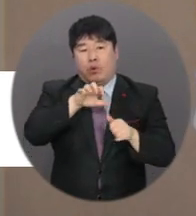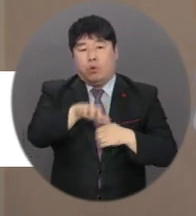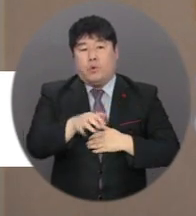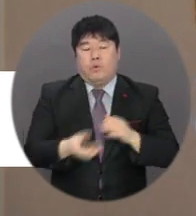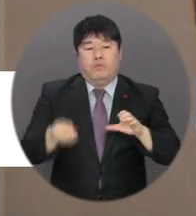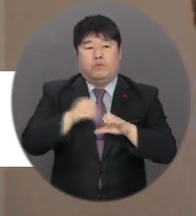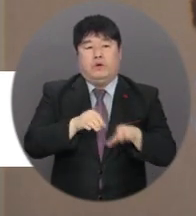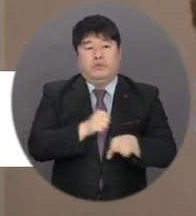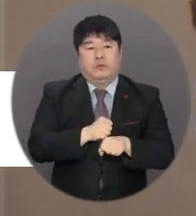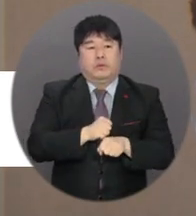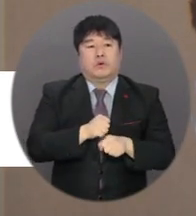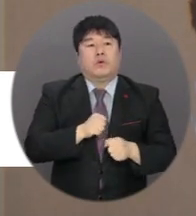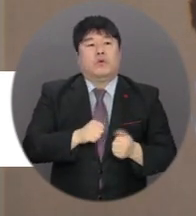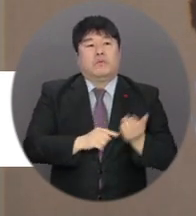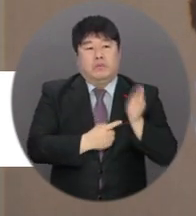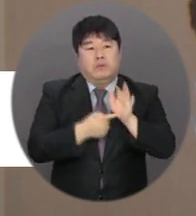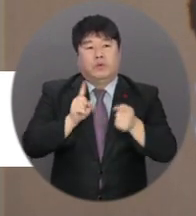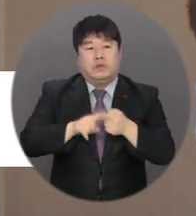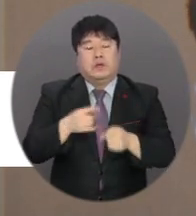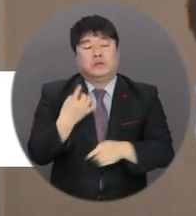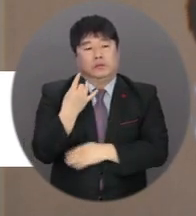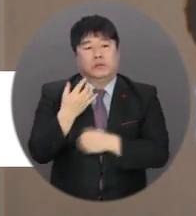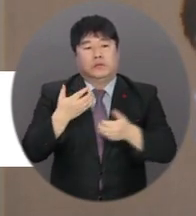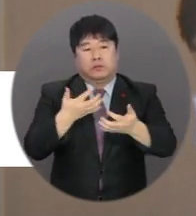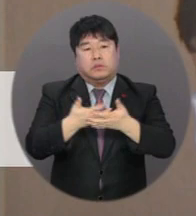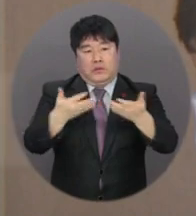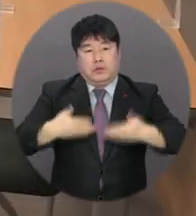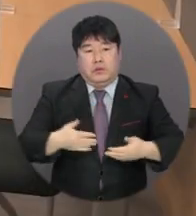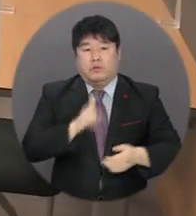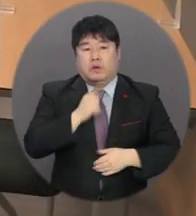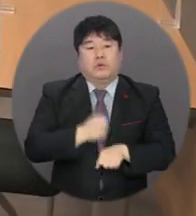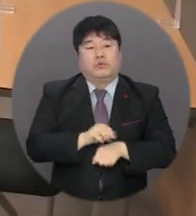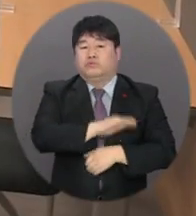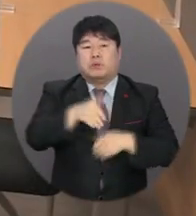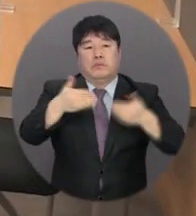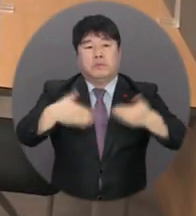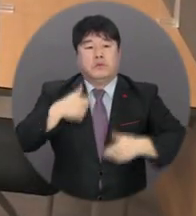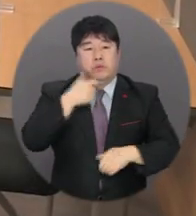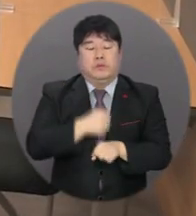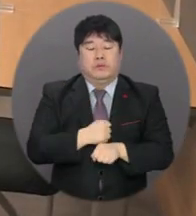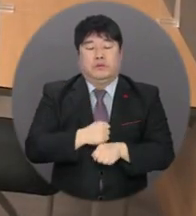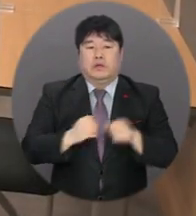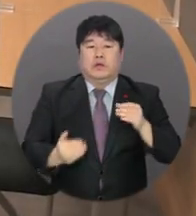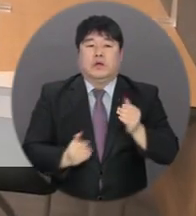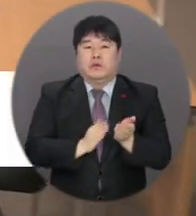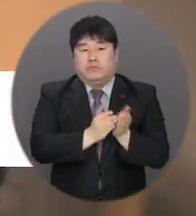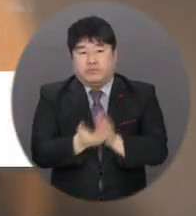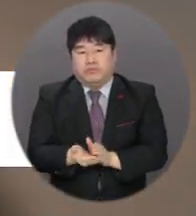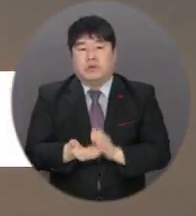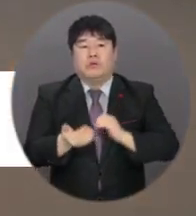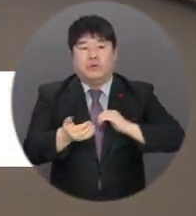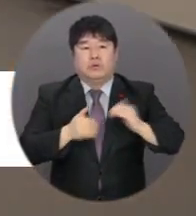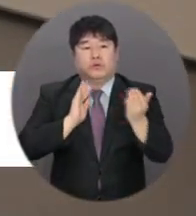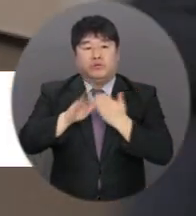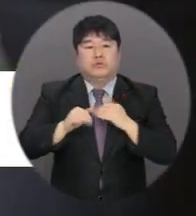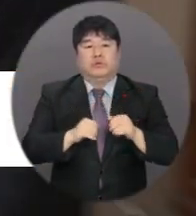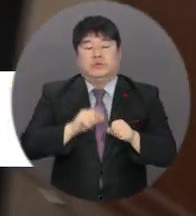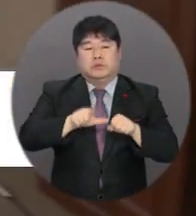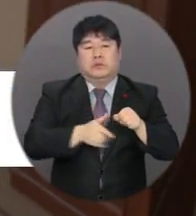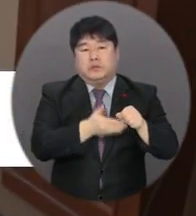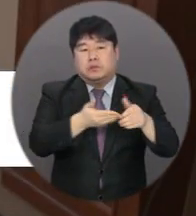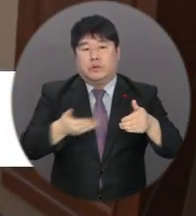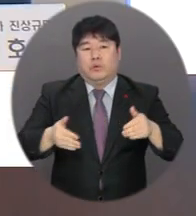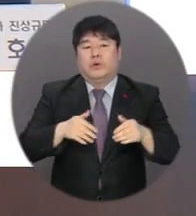자료를 달라고 요구를 했고 저희들은 받지 못했습니다. 참사 전후 세월호란 단어가 들어간